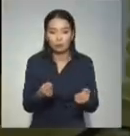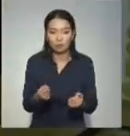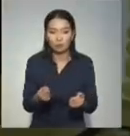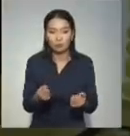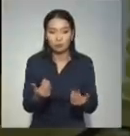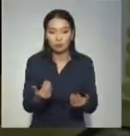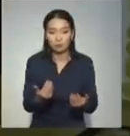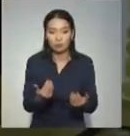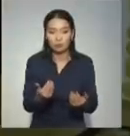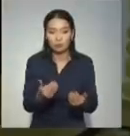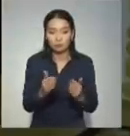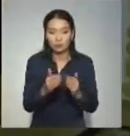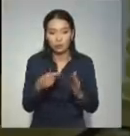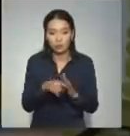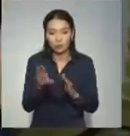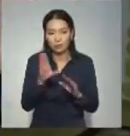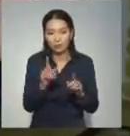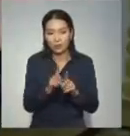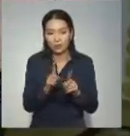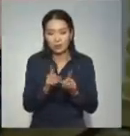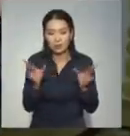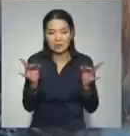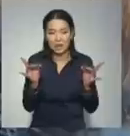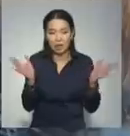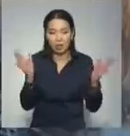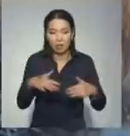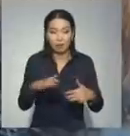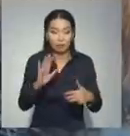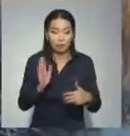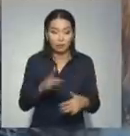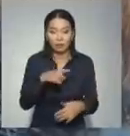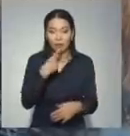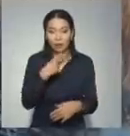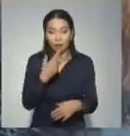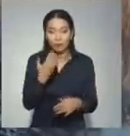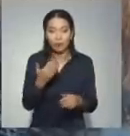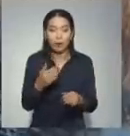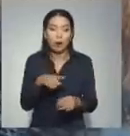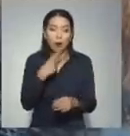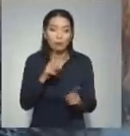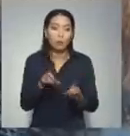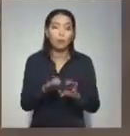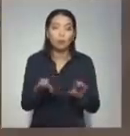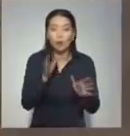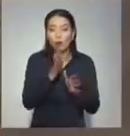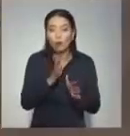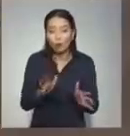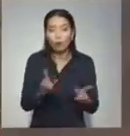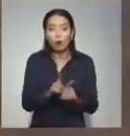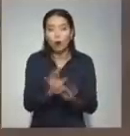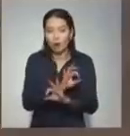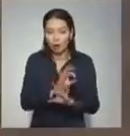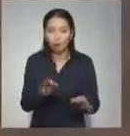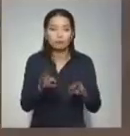Больше ничего. Либо дома будет валиться от сырости, просто валиться. Как выяснилось, топарская ГРЭС, которая обогревает город, отлично топит